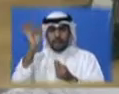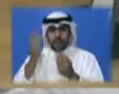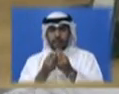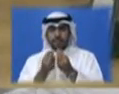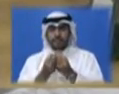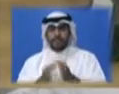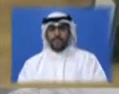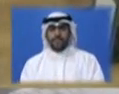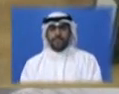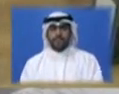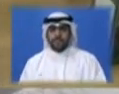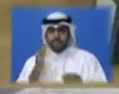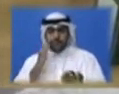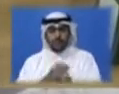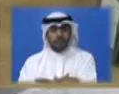نرفع التوصية الى